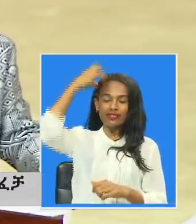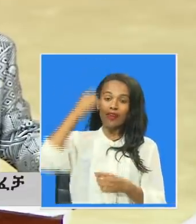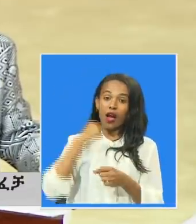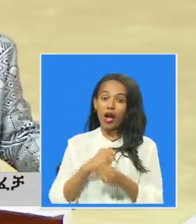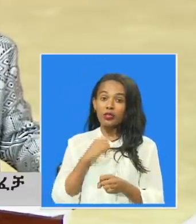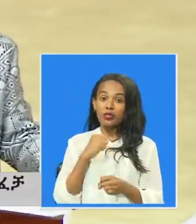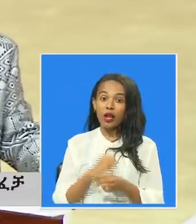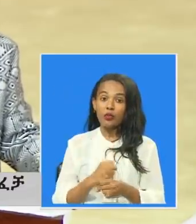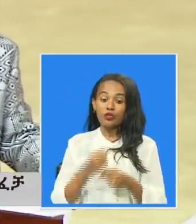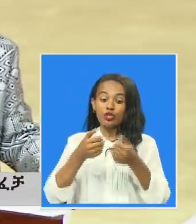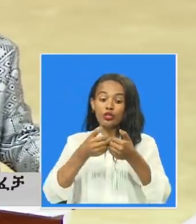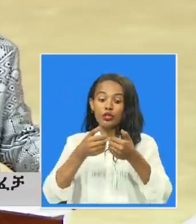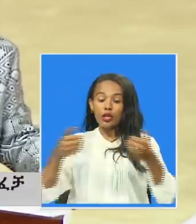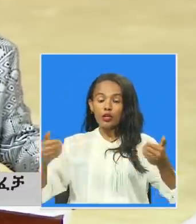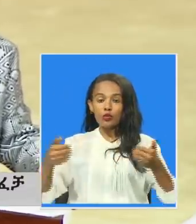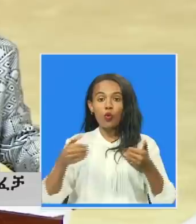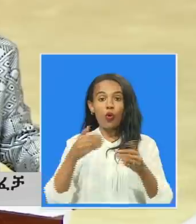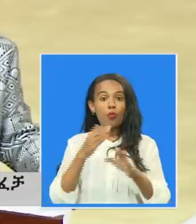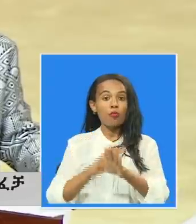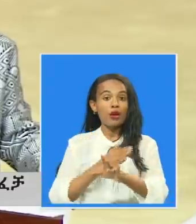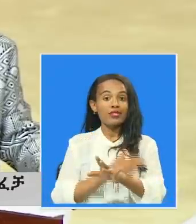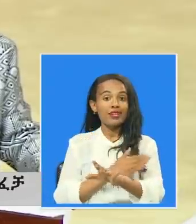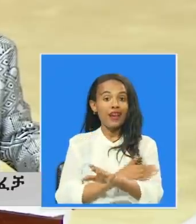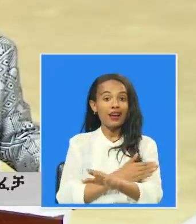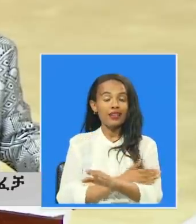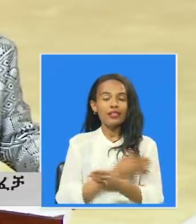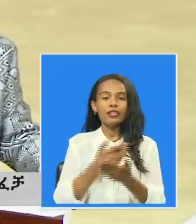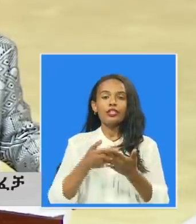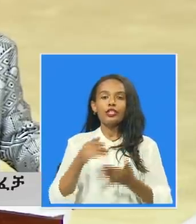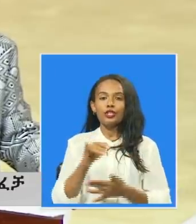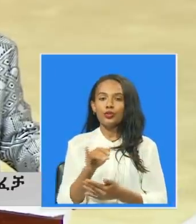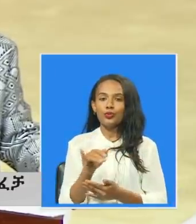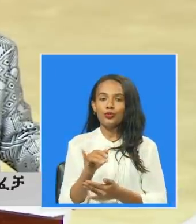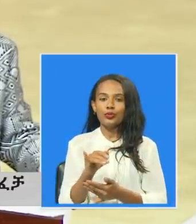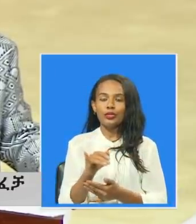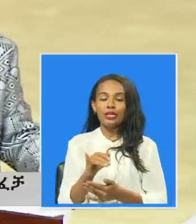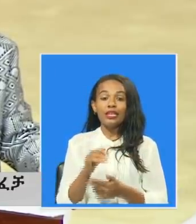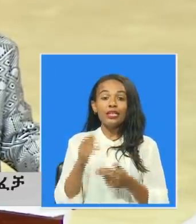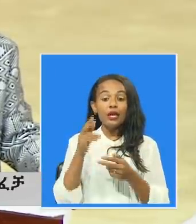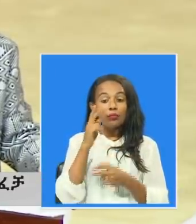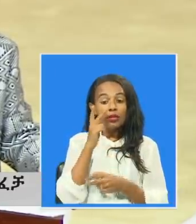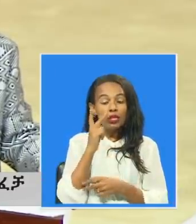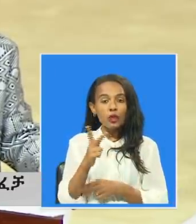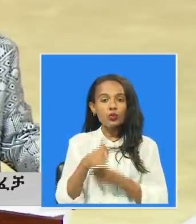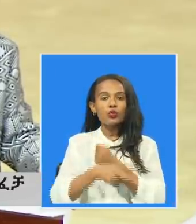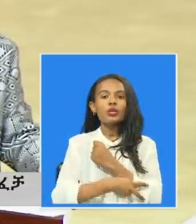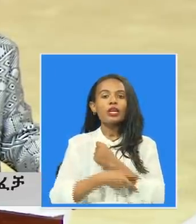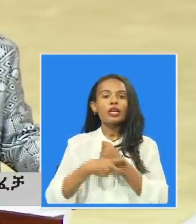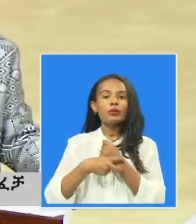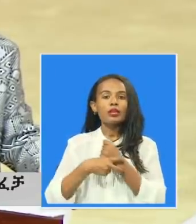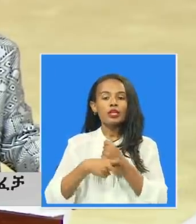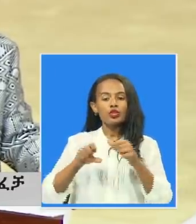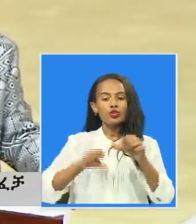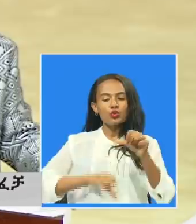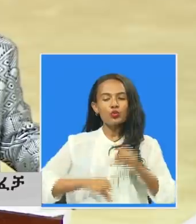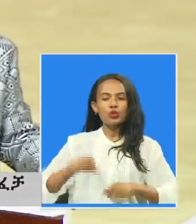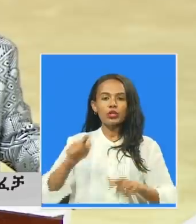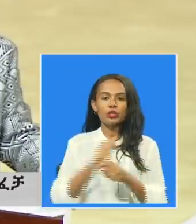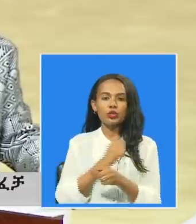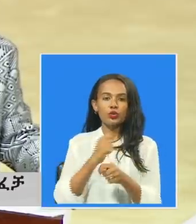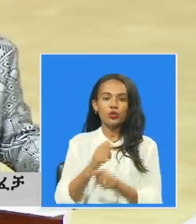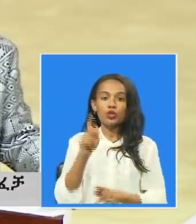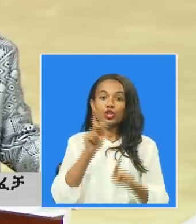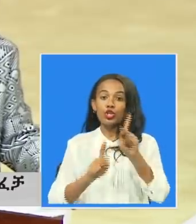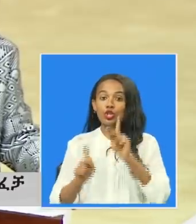አሰራሮችን ለይቶ ማስተካከል እንዲሁም የሚስተዋሉ የሌብነት እኩይ ድርጊቶችን